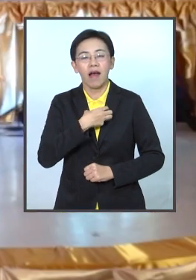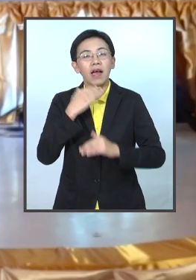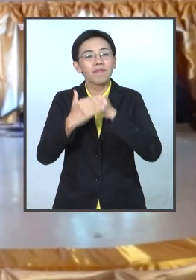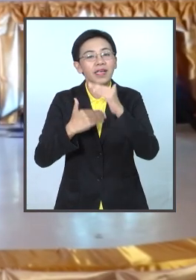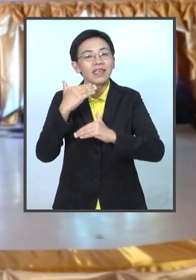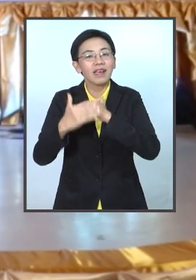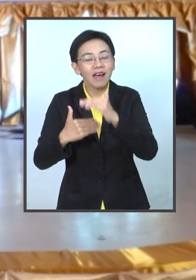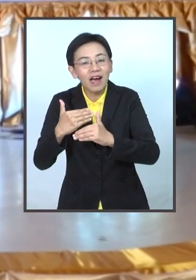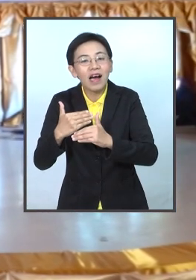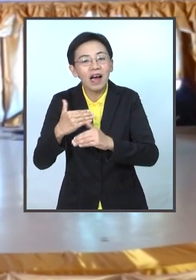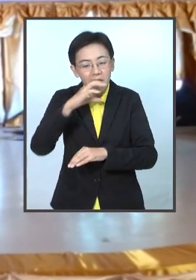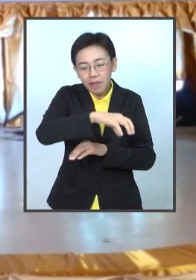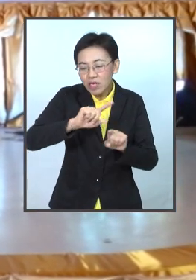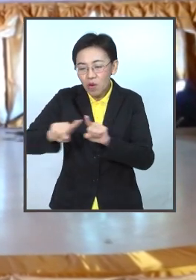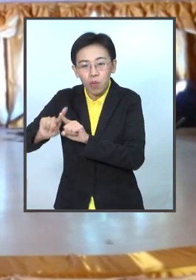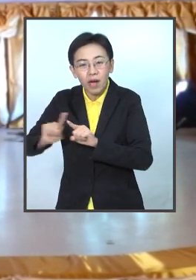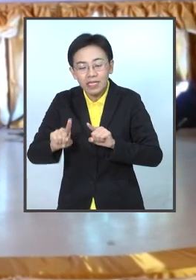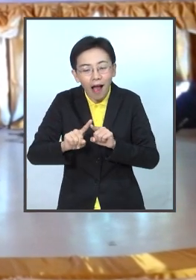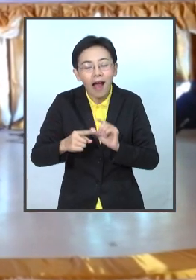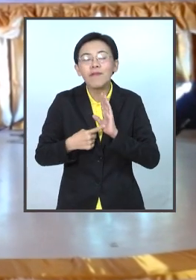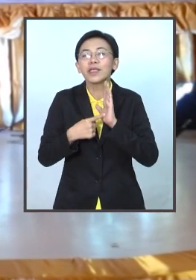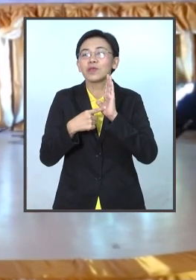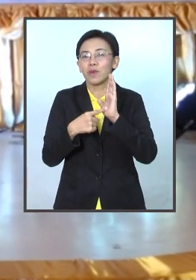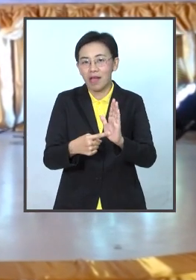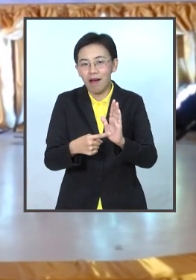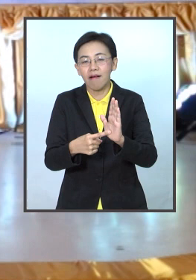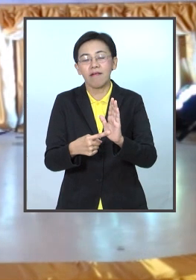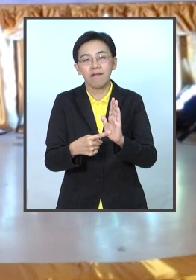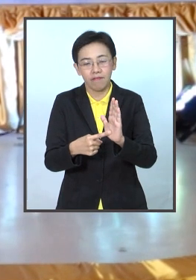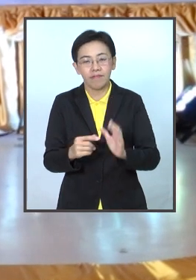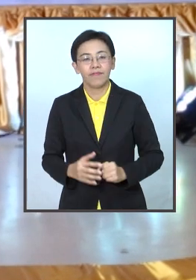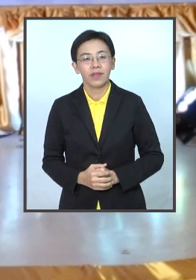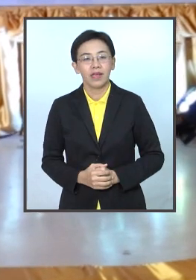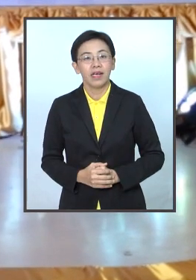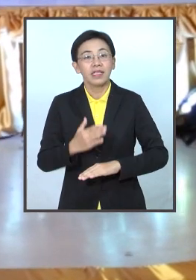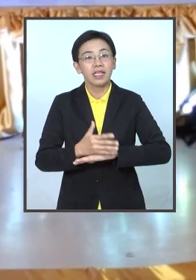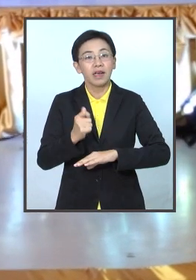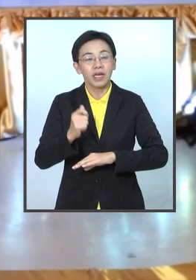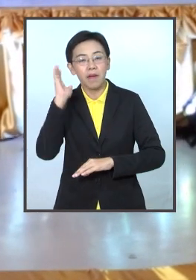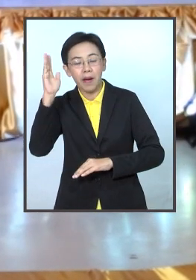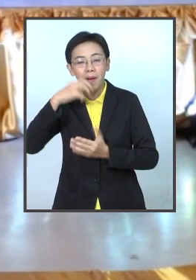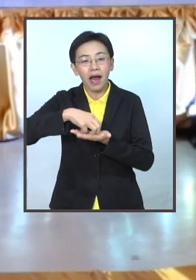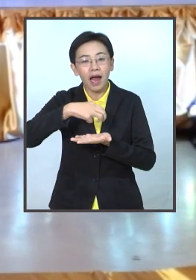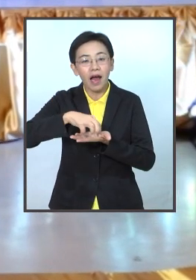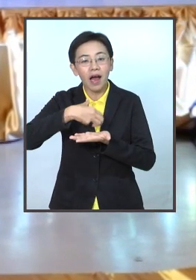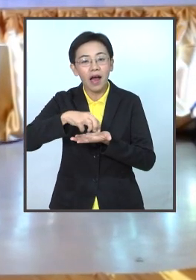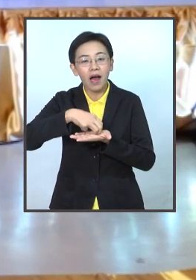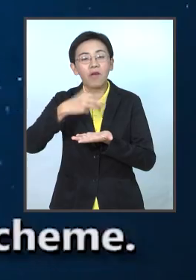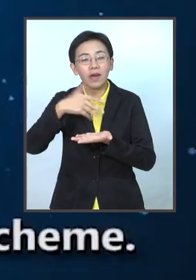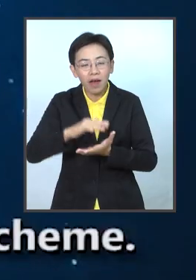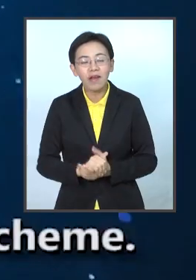จะพัฒนาพื้นที่ตรงนี้เป็นพื้นที่ตัวอย่างนะครับอย่างที่ท่านทิพดีได้รายงานนะ